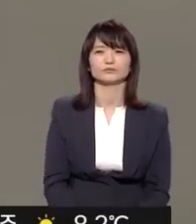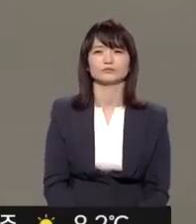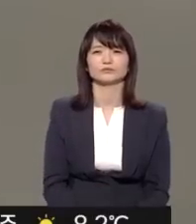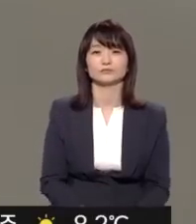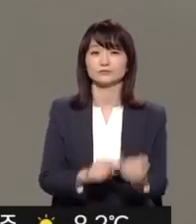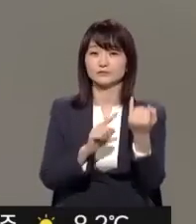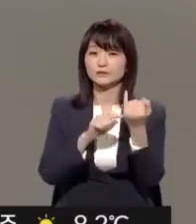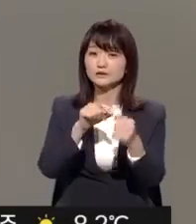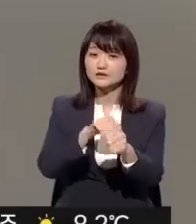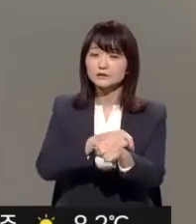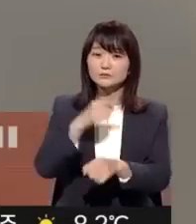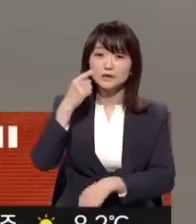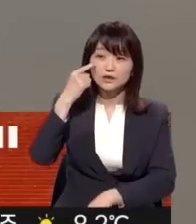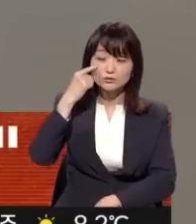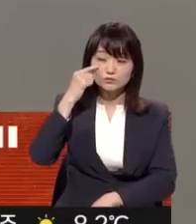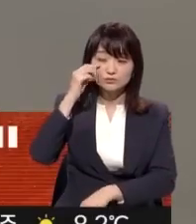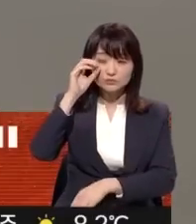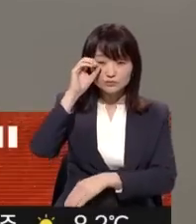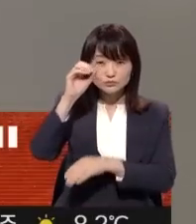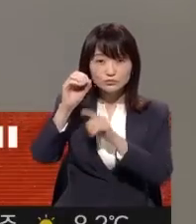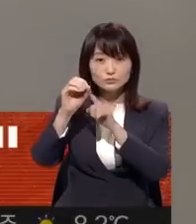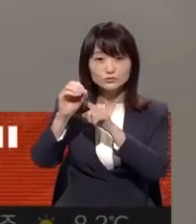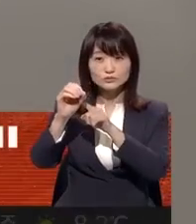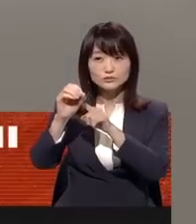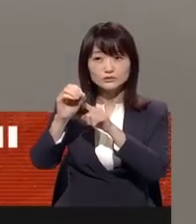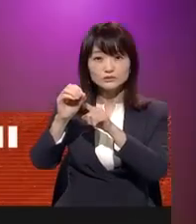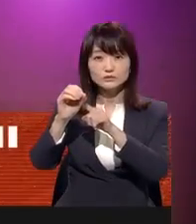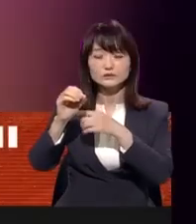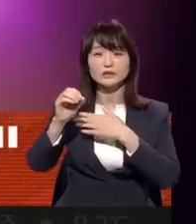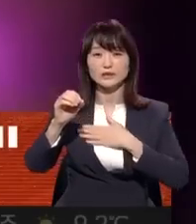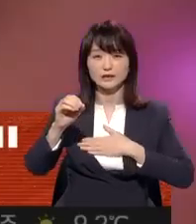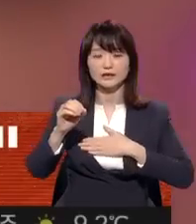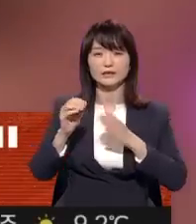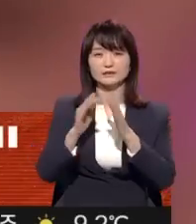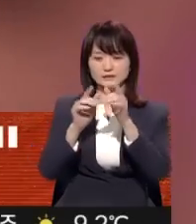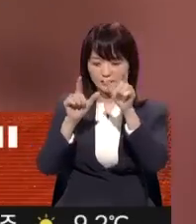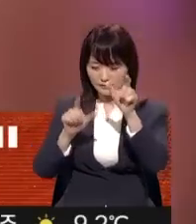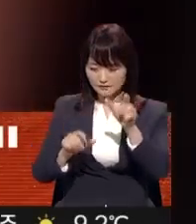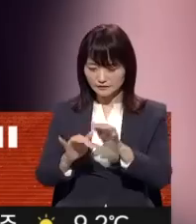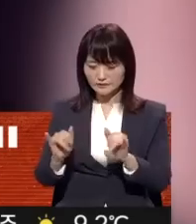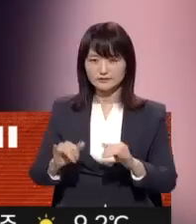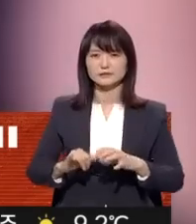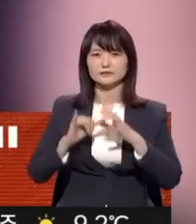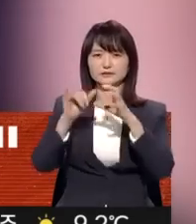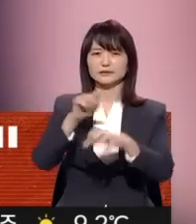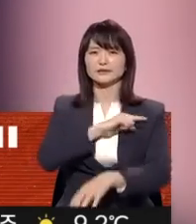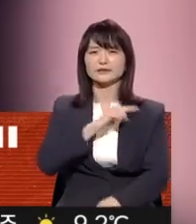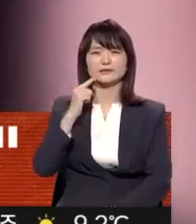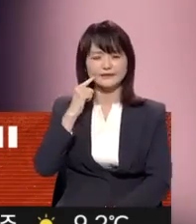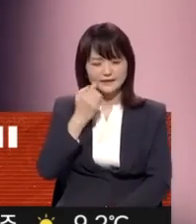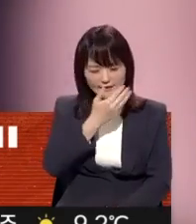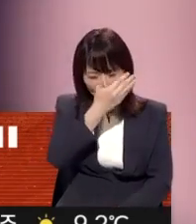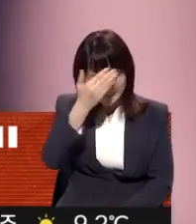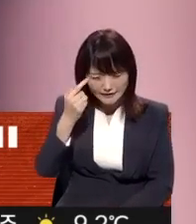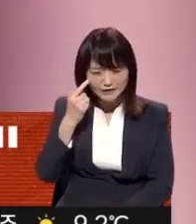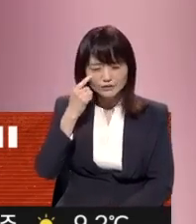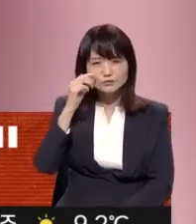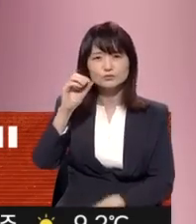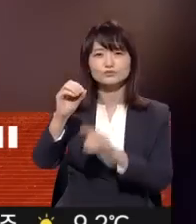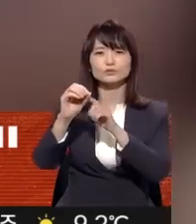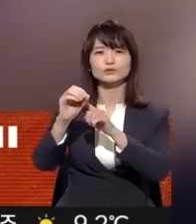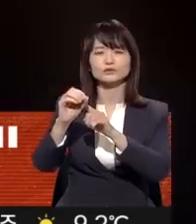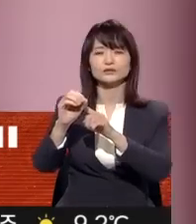여성의 특별한 눈동자 또 사연을 접한 누리꾼들 세상에서 가장 아름다운 눈동자다 대단하다면서